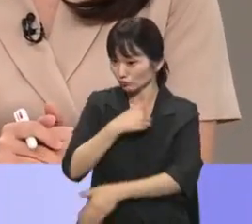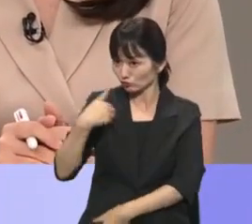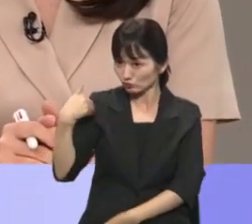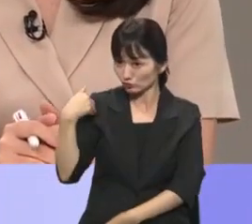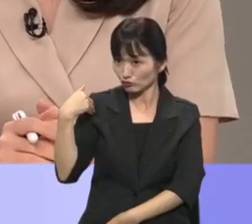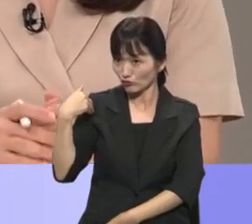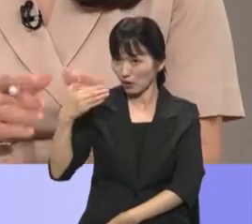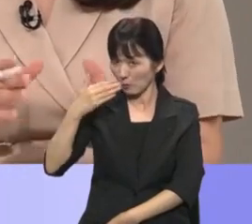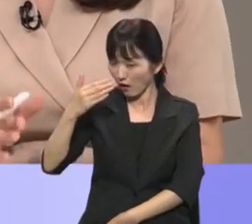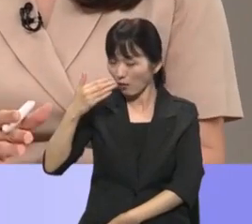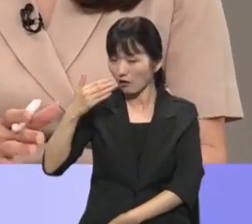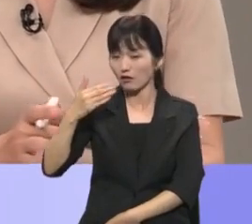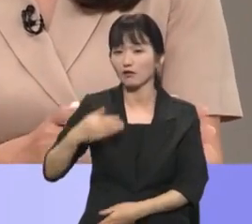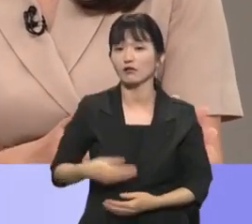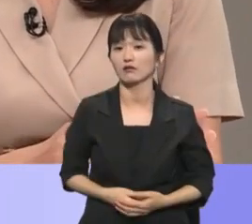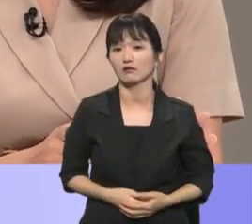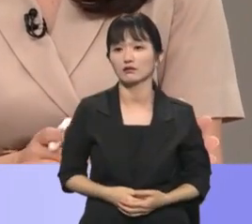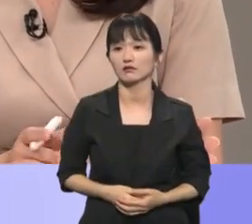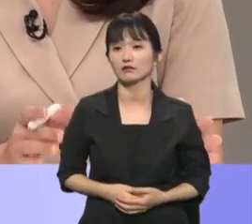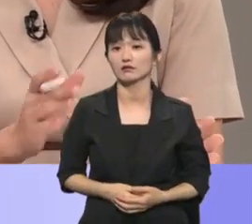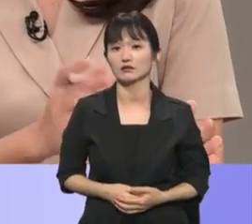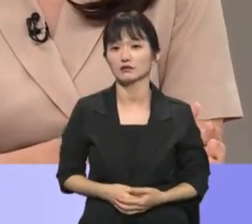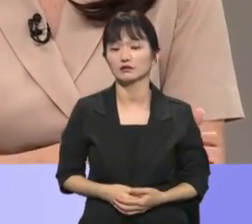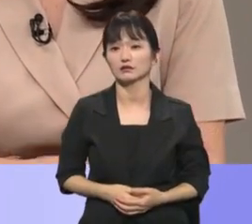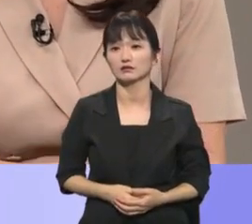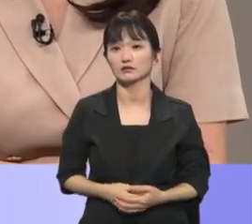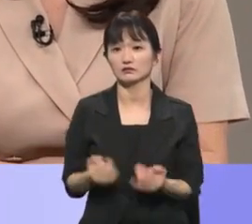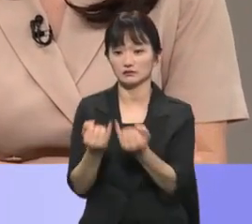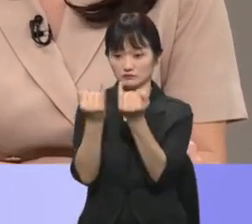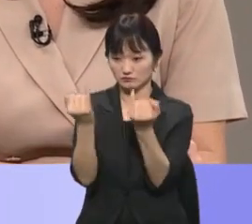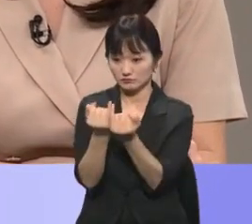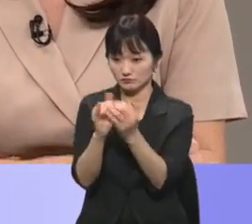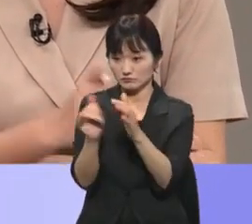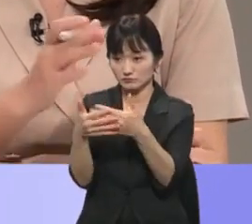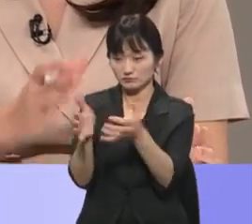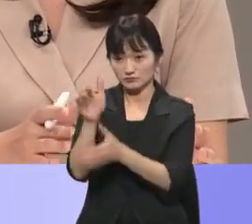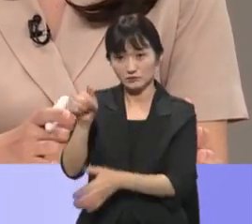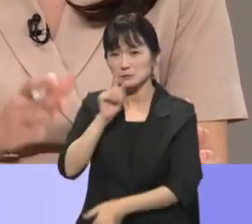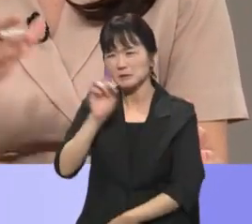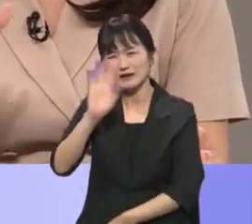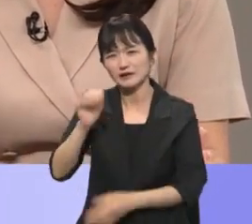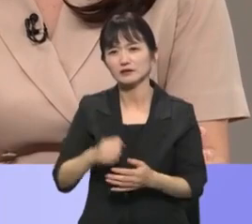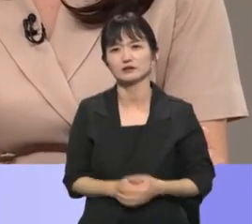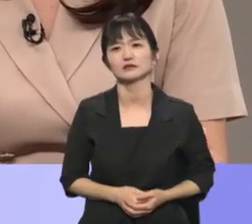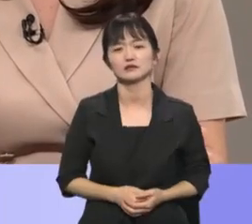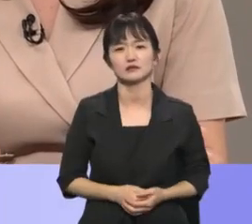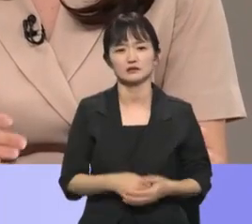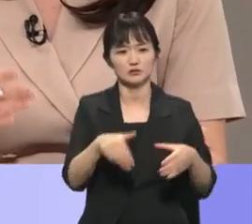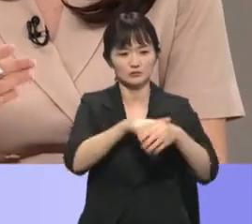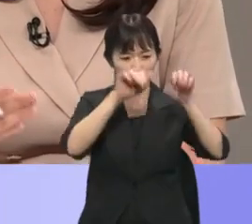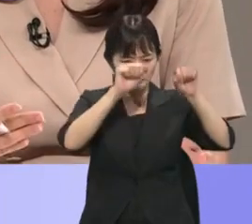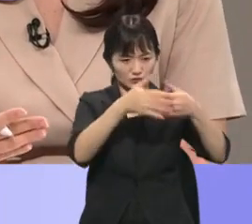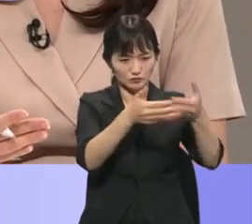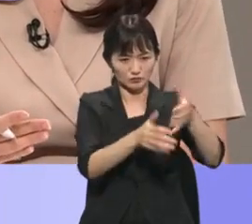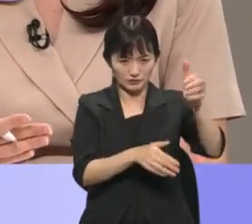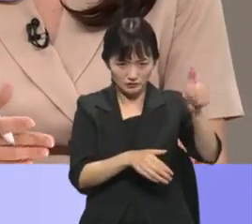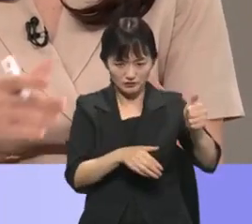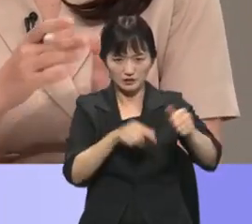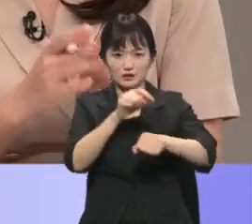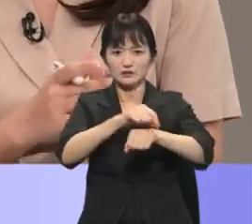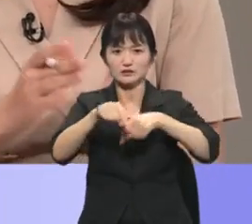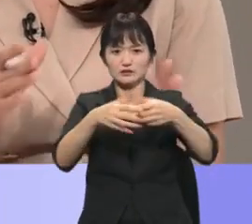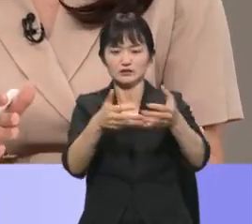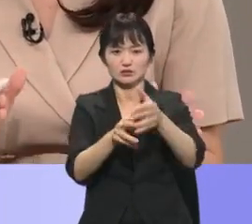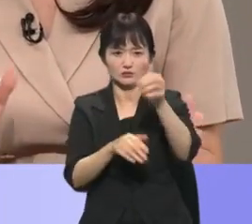일이라고 생각을 하고요 심지어는 우리가 이번에이 여가부장관만 거론하는 것이 아니라 문체부장관 행안부 장관에 대한 책임도 같이 거론하는 것은